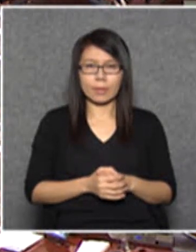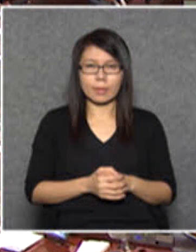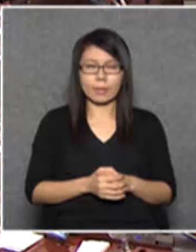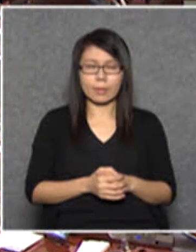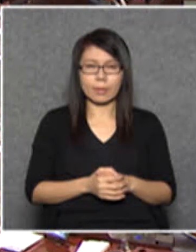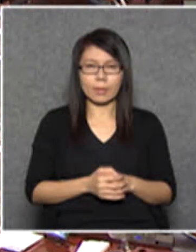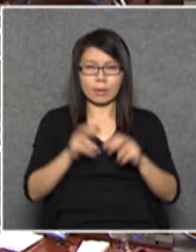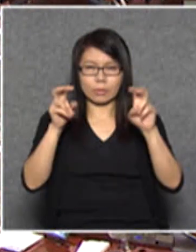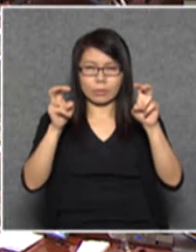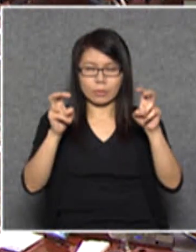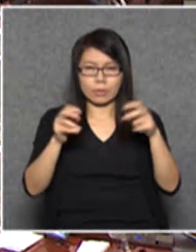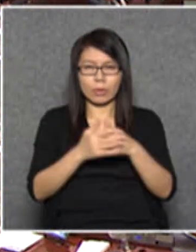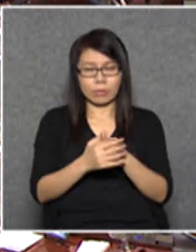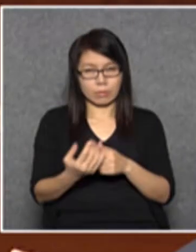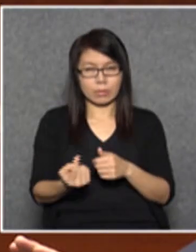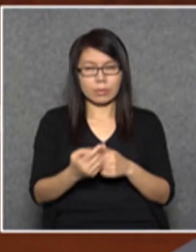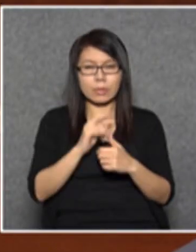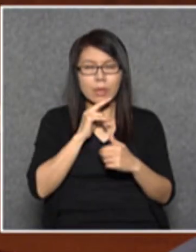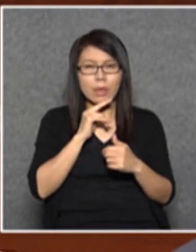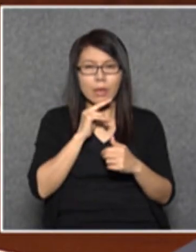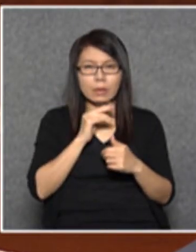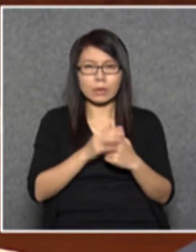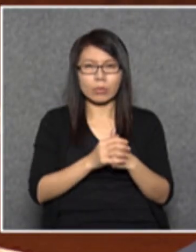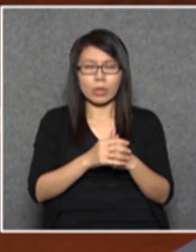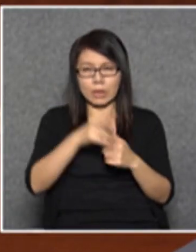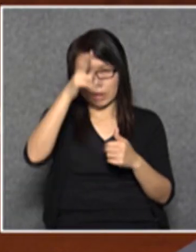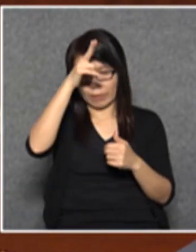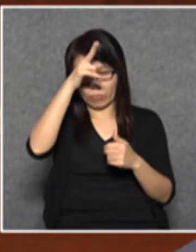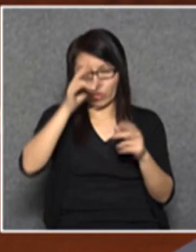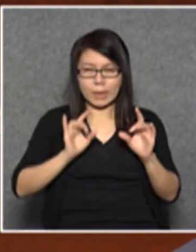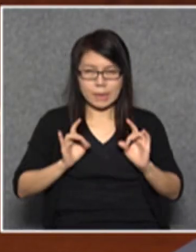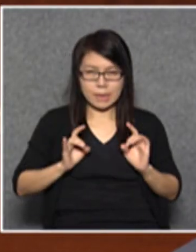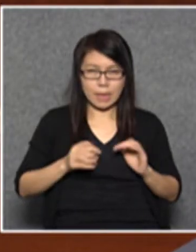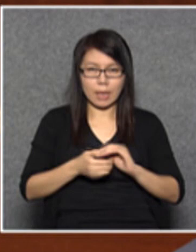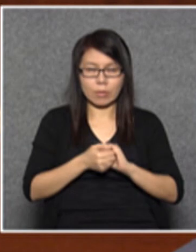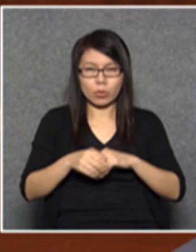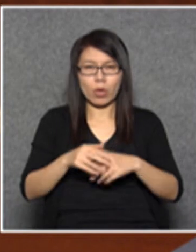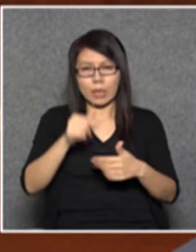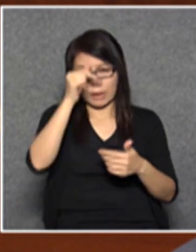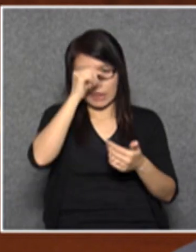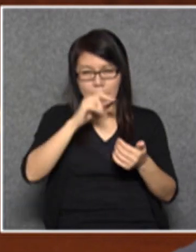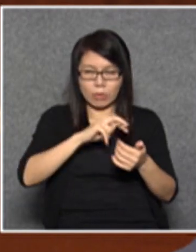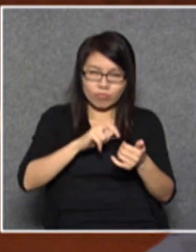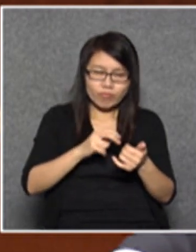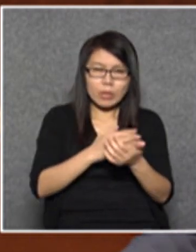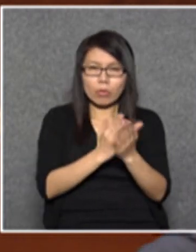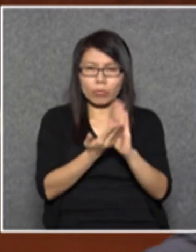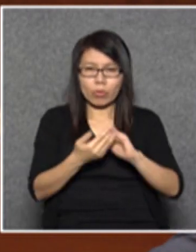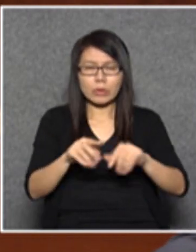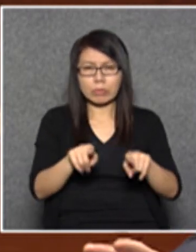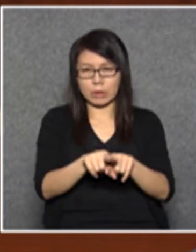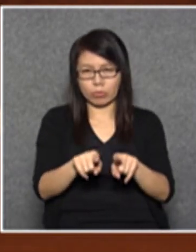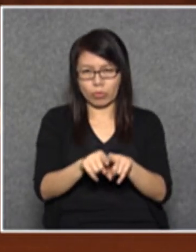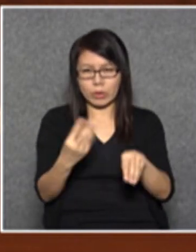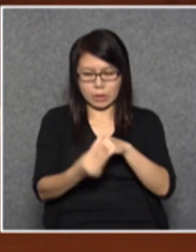主題都是一致的，一個我們要用好公營和私營醫療系統他們的共同資源，